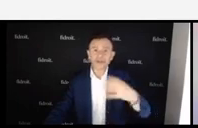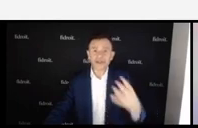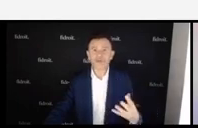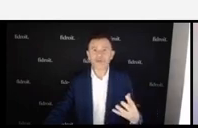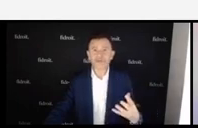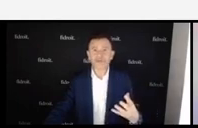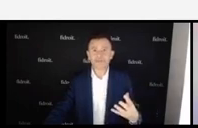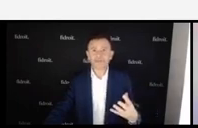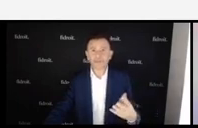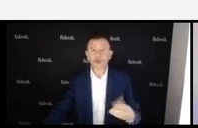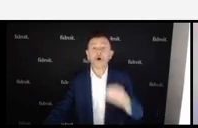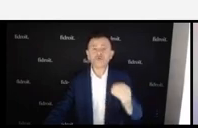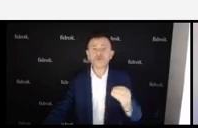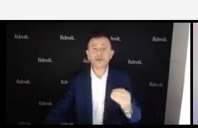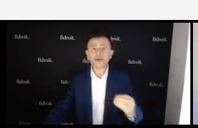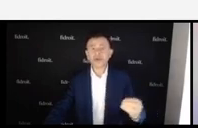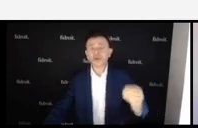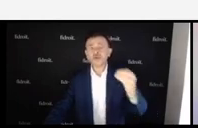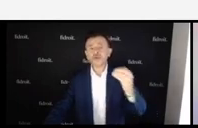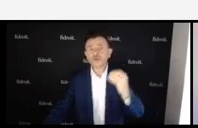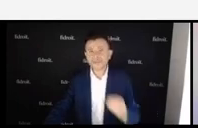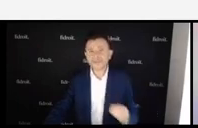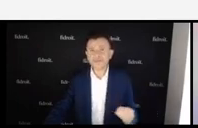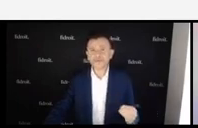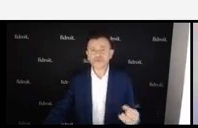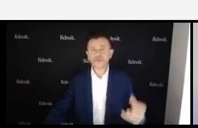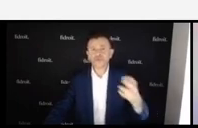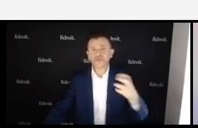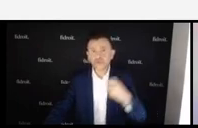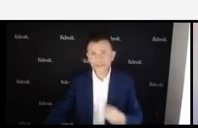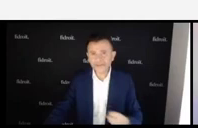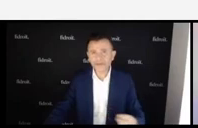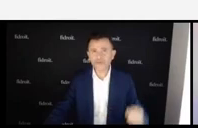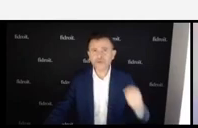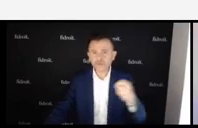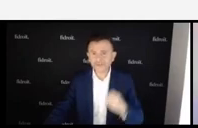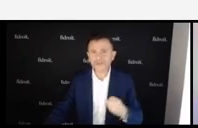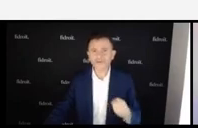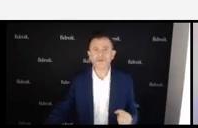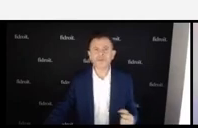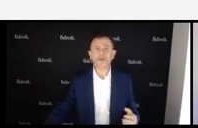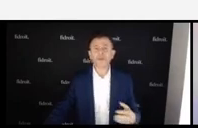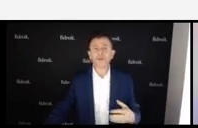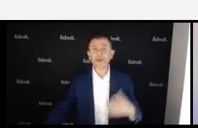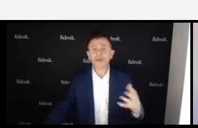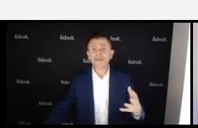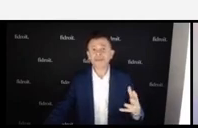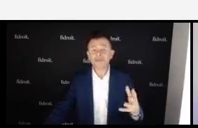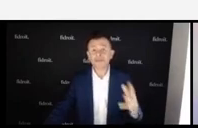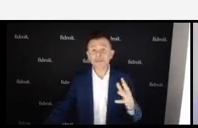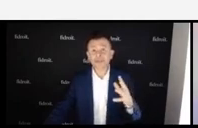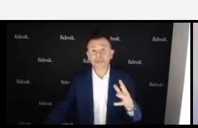compte-titre, l'assurance vie. En tout cas, toutes ces solutions, toutes ces formules, toutes ces enveloppes